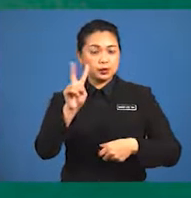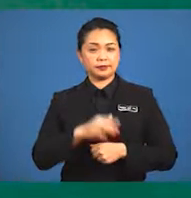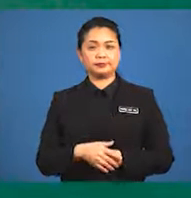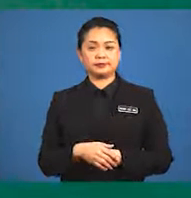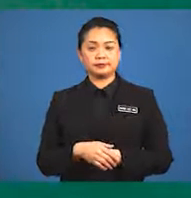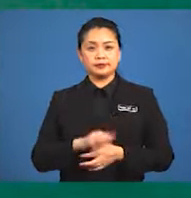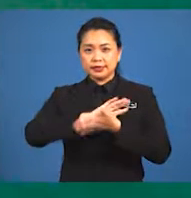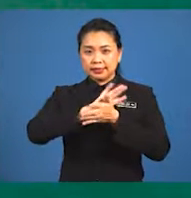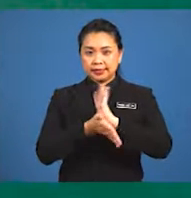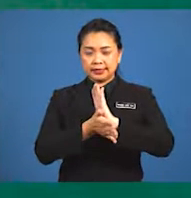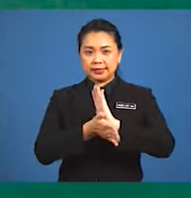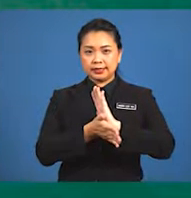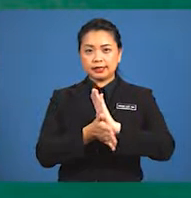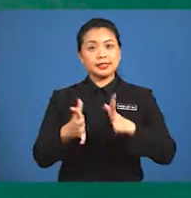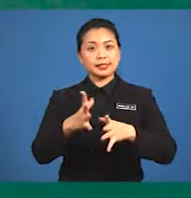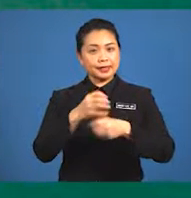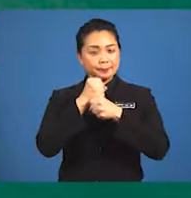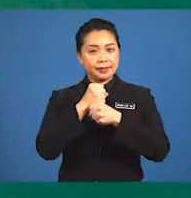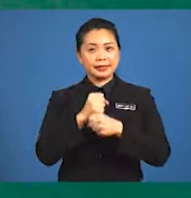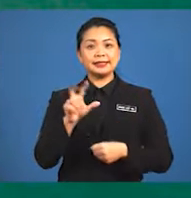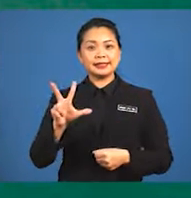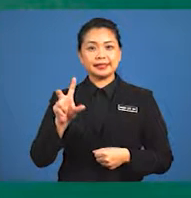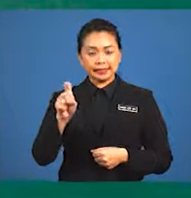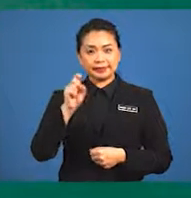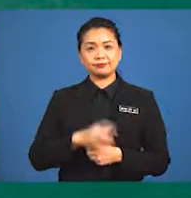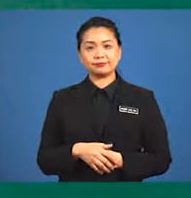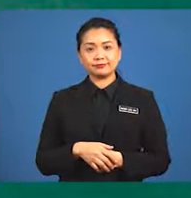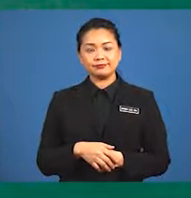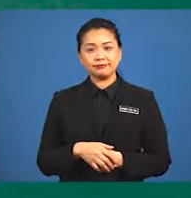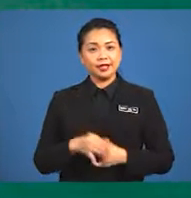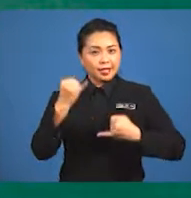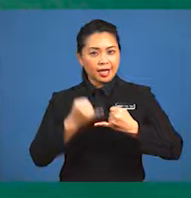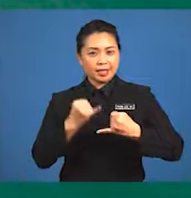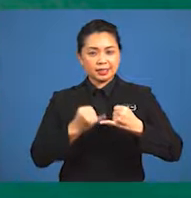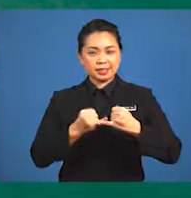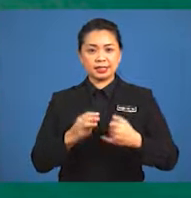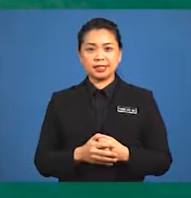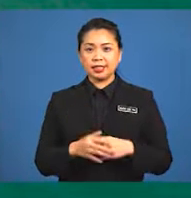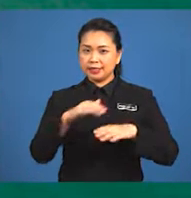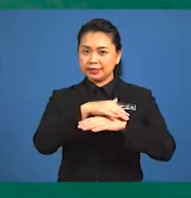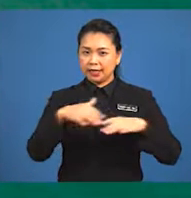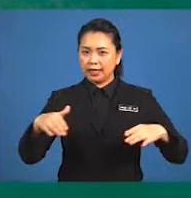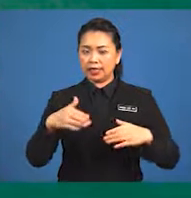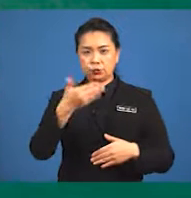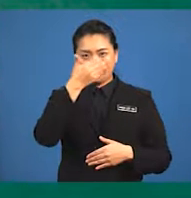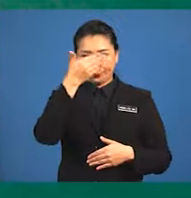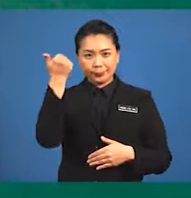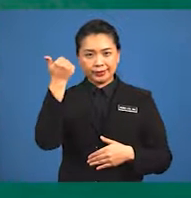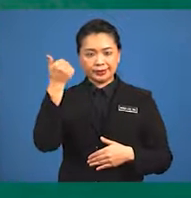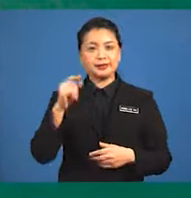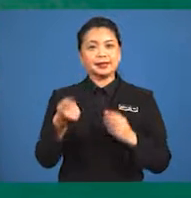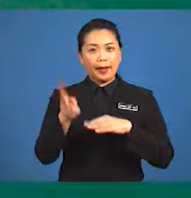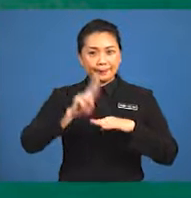Maka hasilnya ialah 3X. Dan akhir sekali, jangan lupa tambah C.